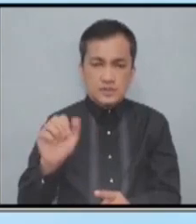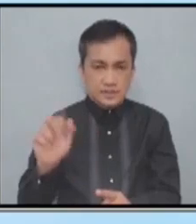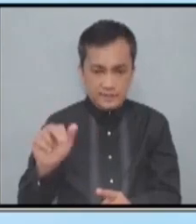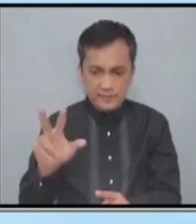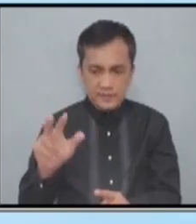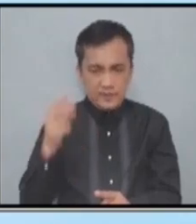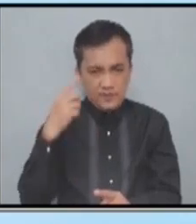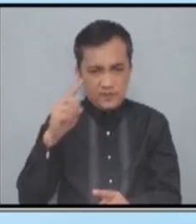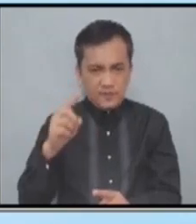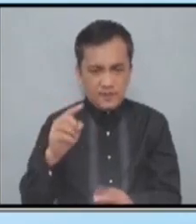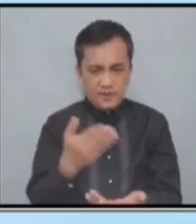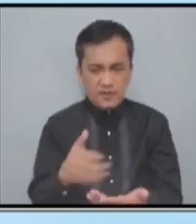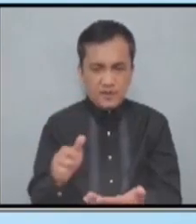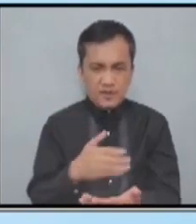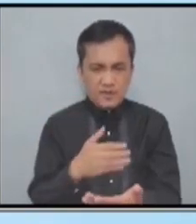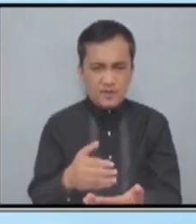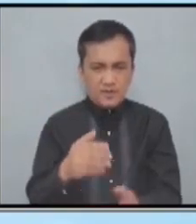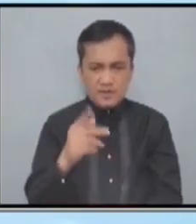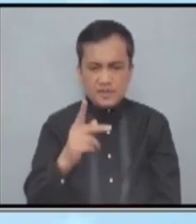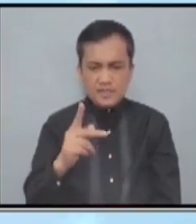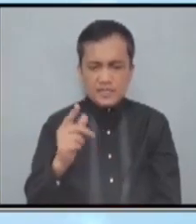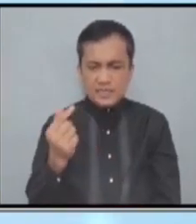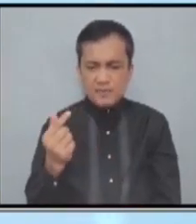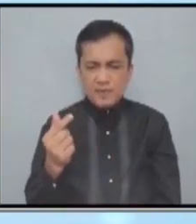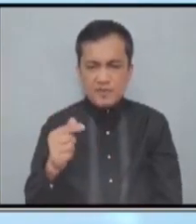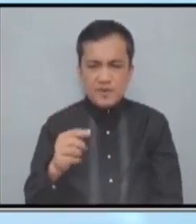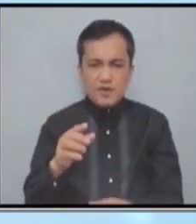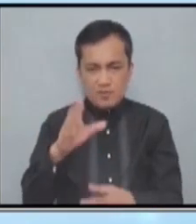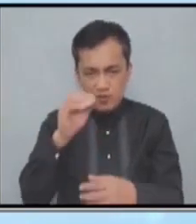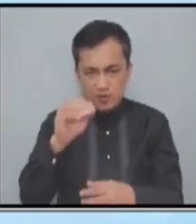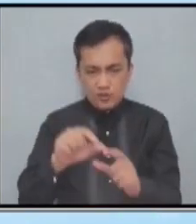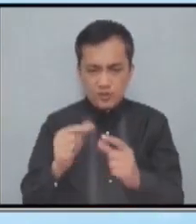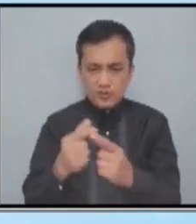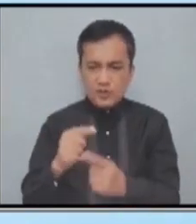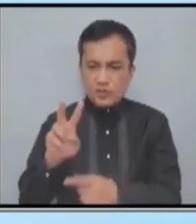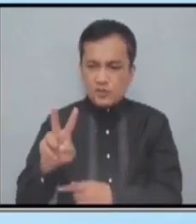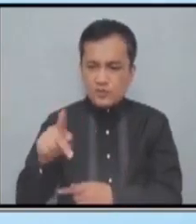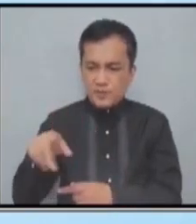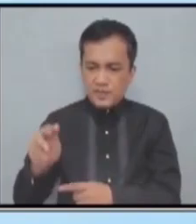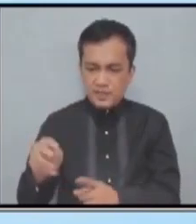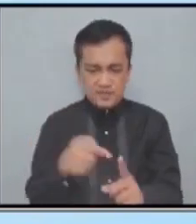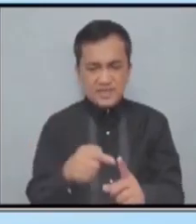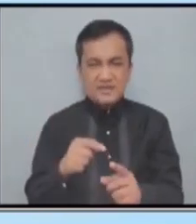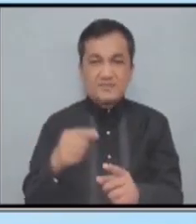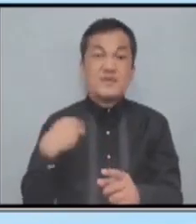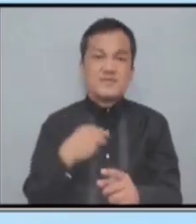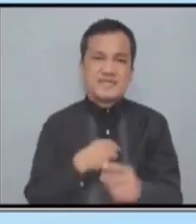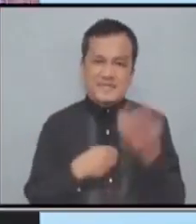concert na K-pop boy group na 2PM kung saan siya ay member nito.